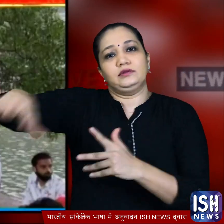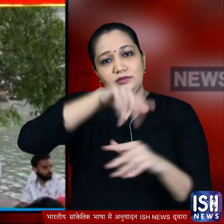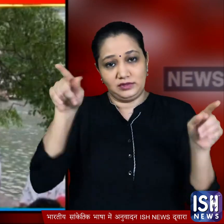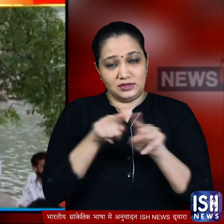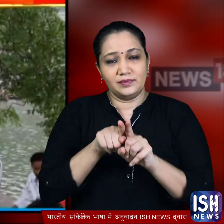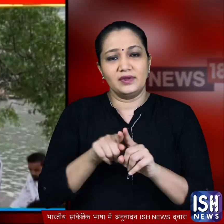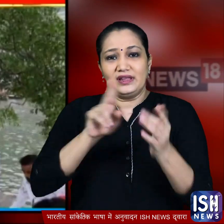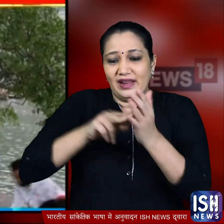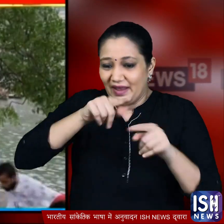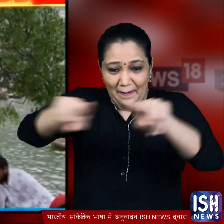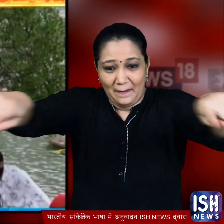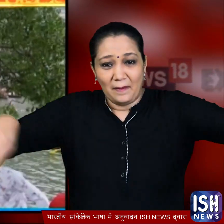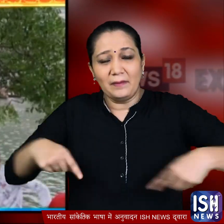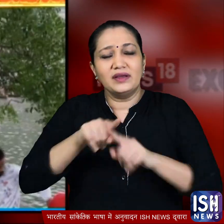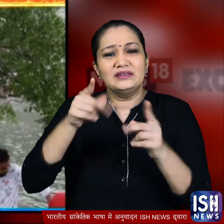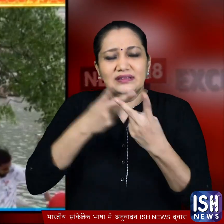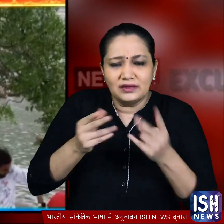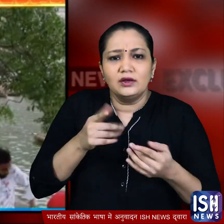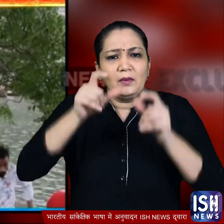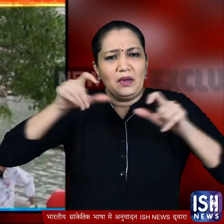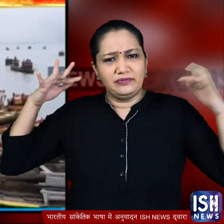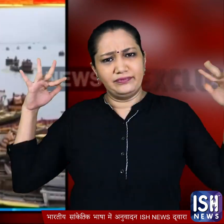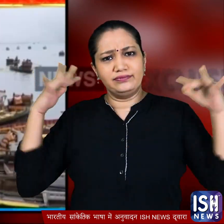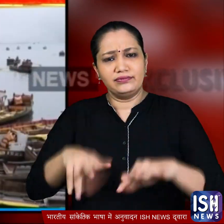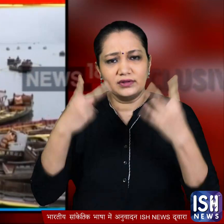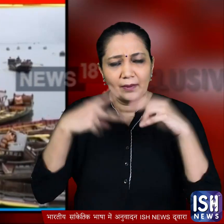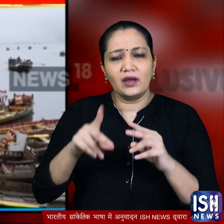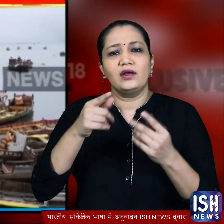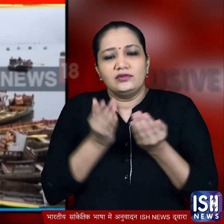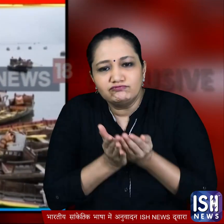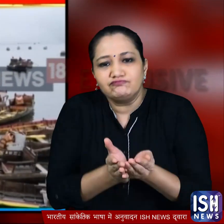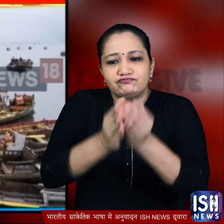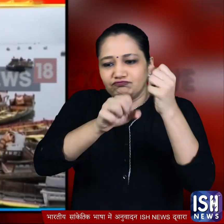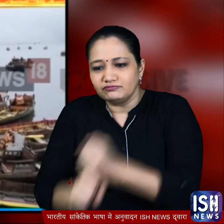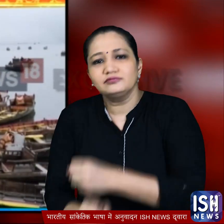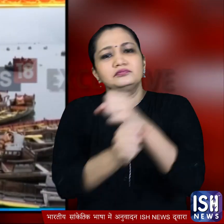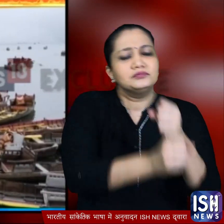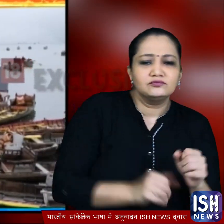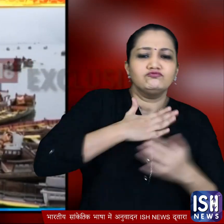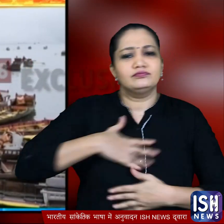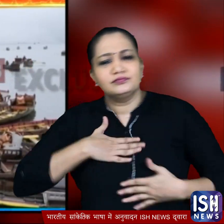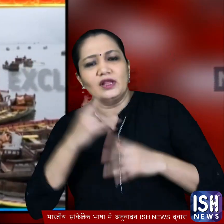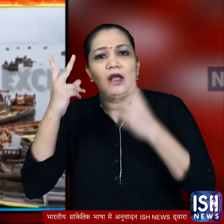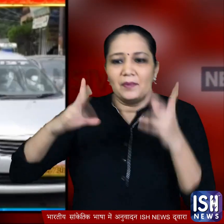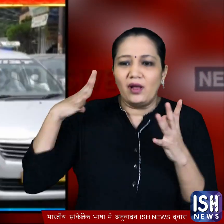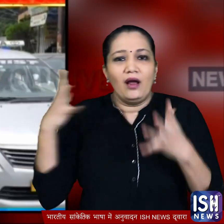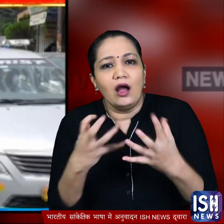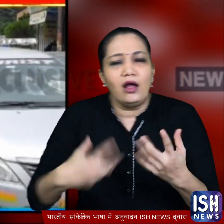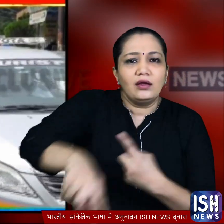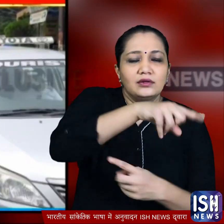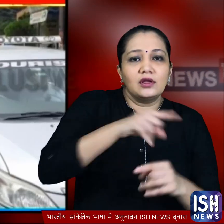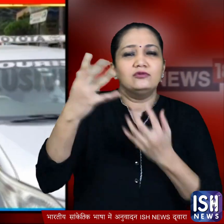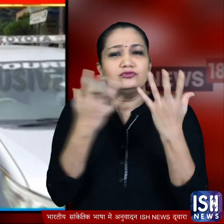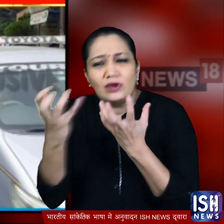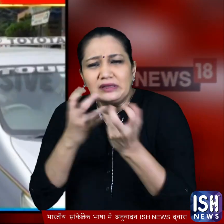सामने आई, जहां नैनी झील के आसपास पर्यटकों का जमावड़ा दिखाई दिया। लोग झील में नाव के जरिए सैर सपाटा करने के लिए बेचैन दिखे। वहां के